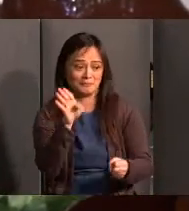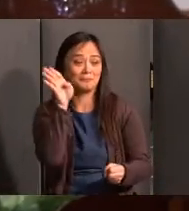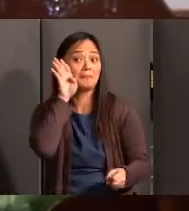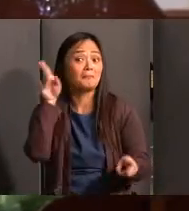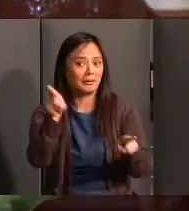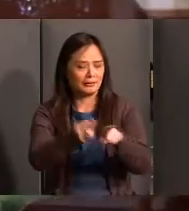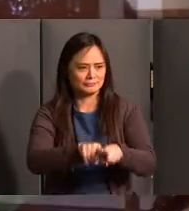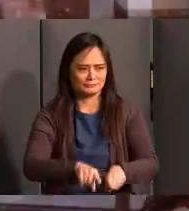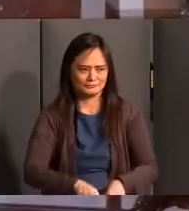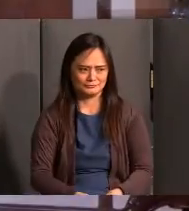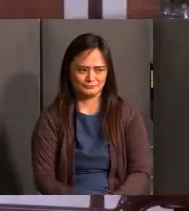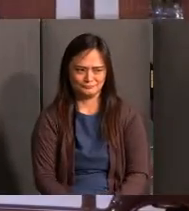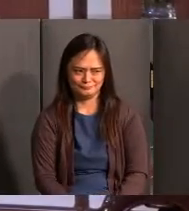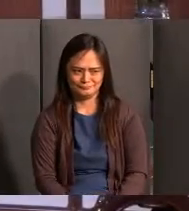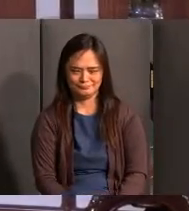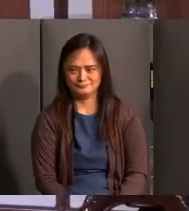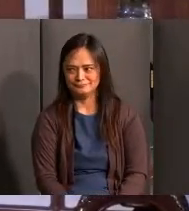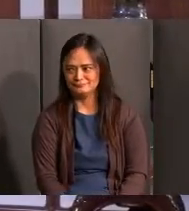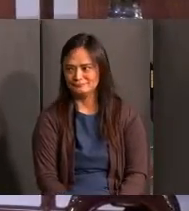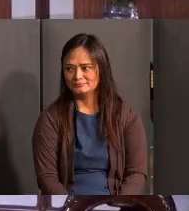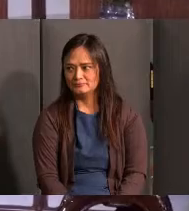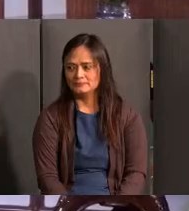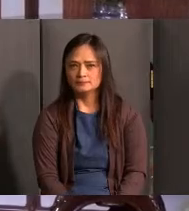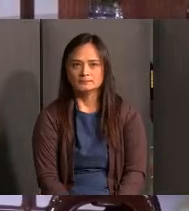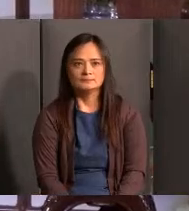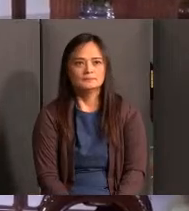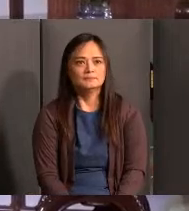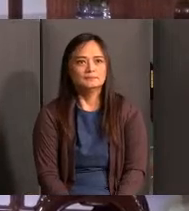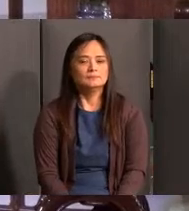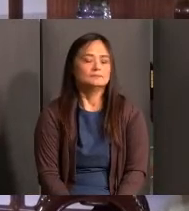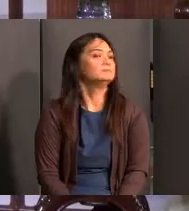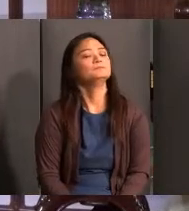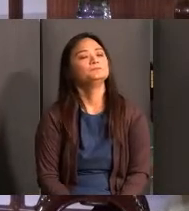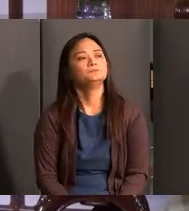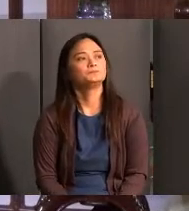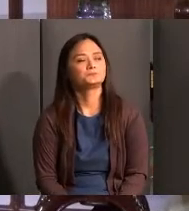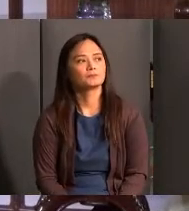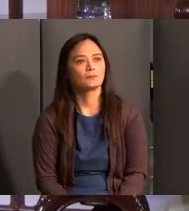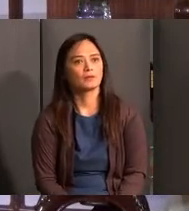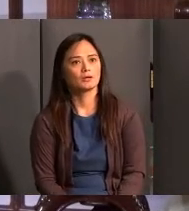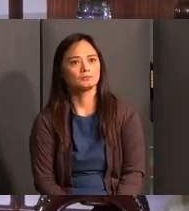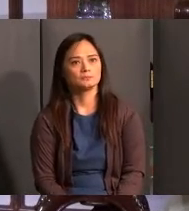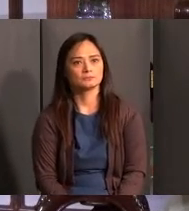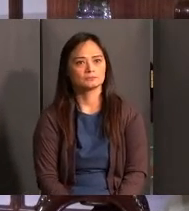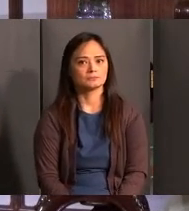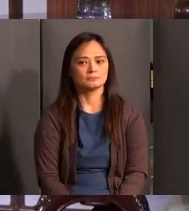Tama? Kita niyo ang ating mga kababayan. Anong gusto sa gobyerno?